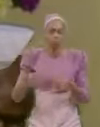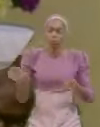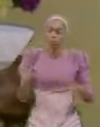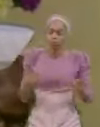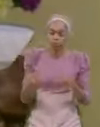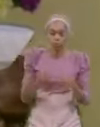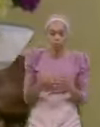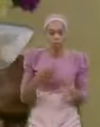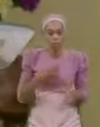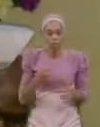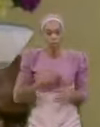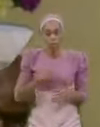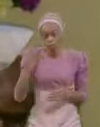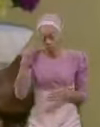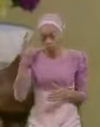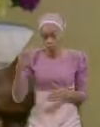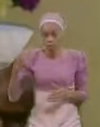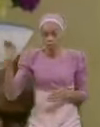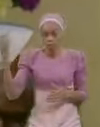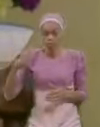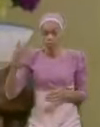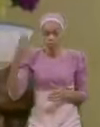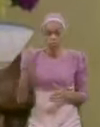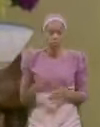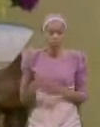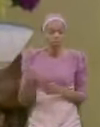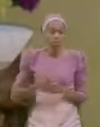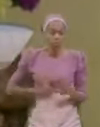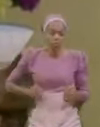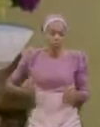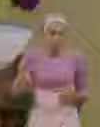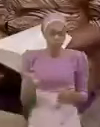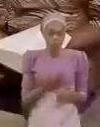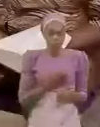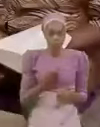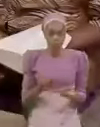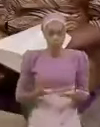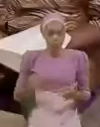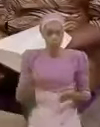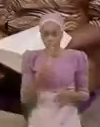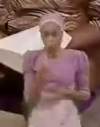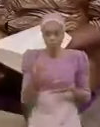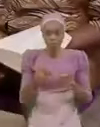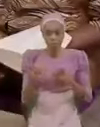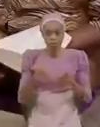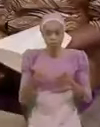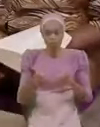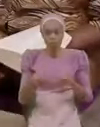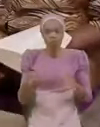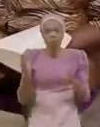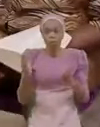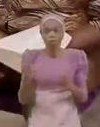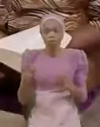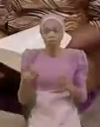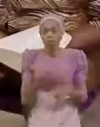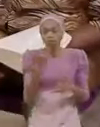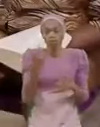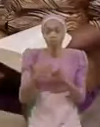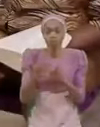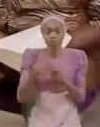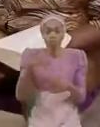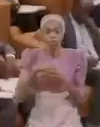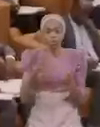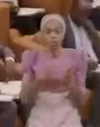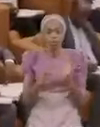grâce de Dieu chacun de nous ici nous serons pratiquant de la parole au nom de Jésus nous serons pratiquant de la parole au